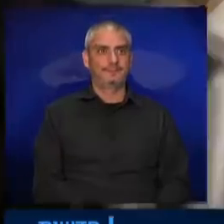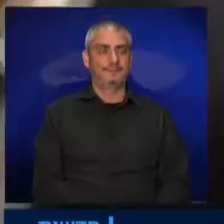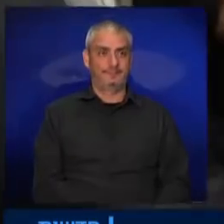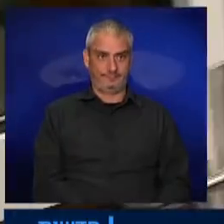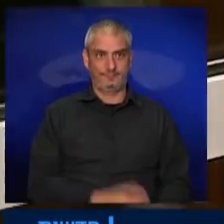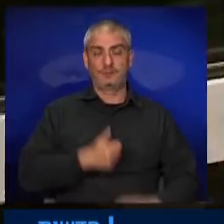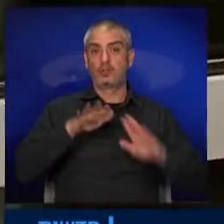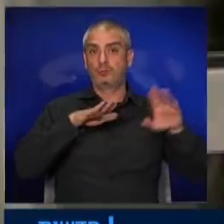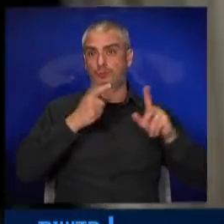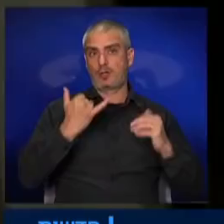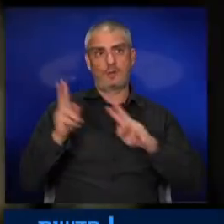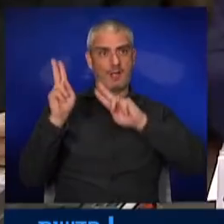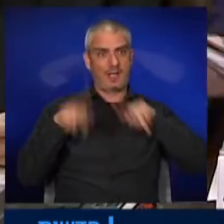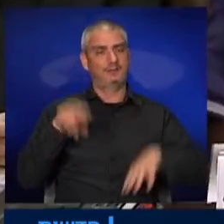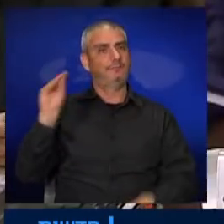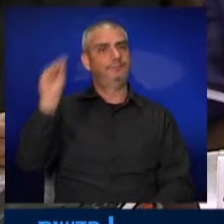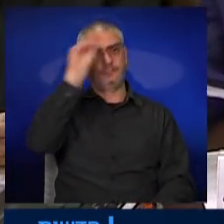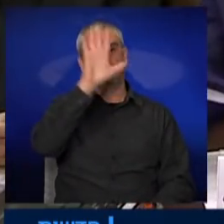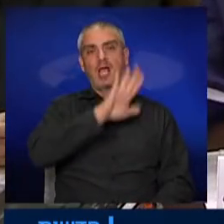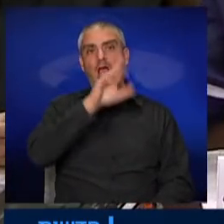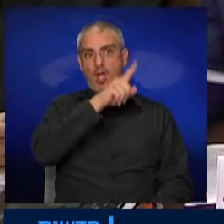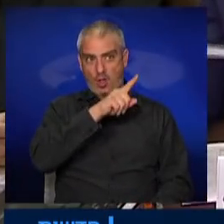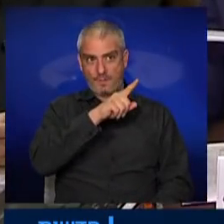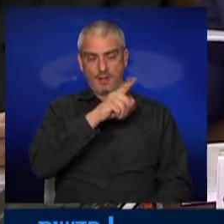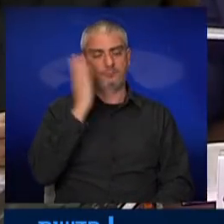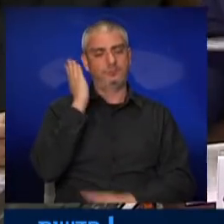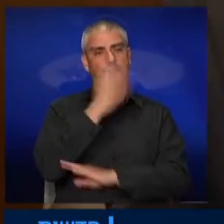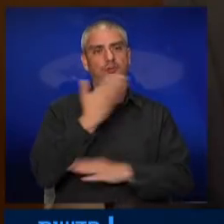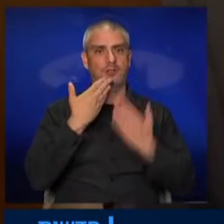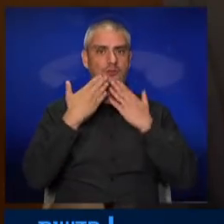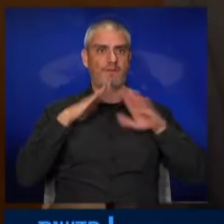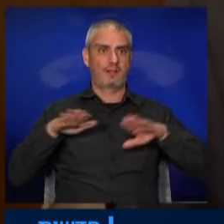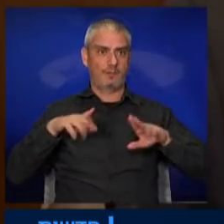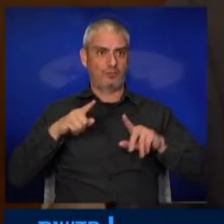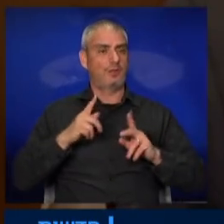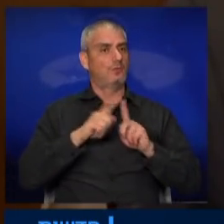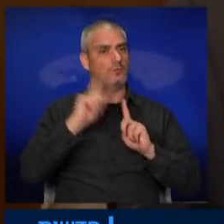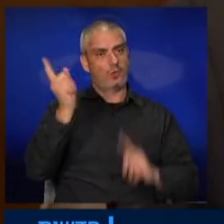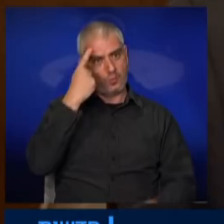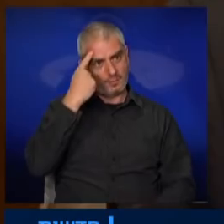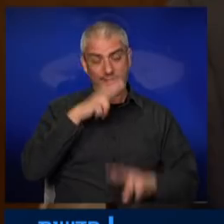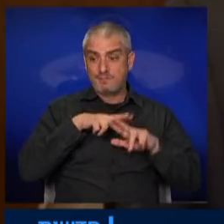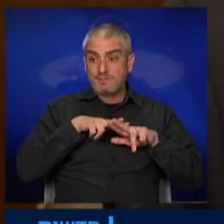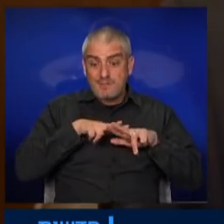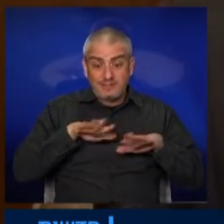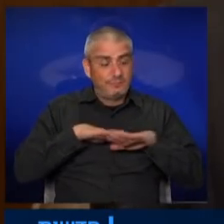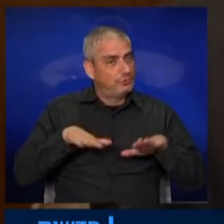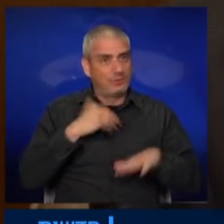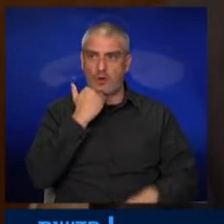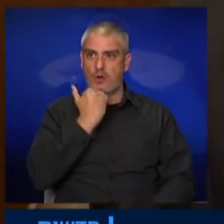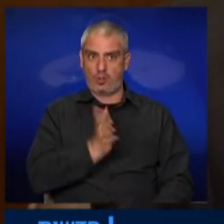ראש הממשלה חזר הבוקר ממסע דילוגים בבירות אירופה, הישר לישיבת הממשלה. כפי שכולנו יודעים, המצב בשטח לא